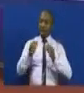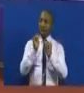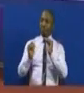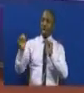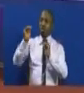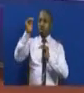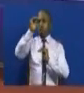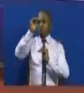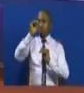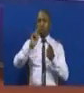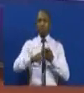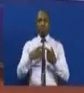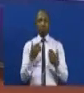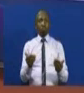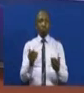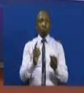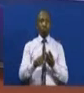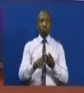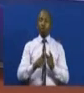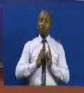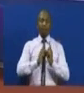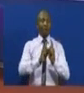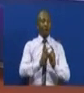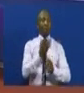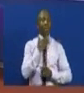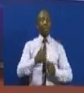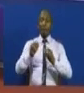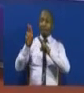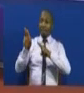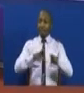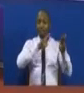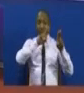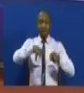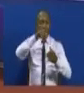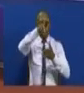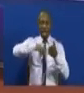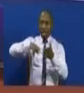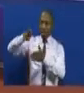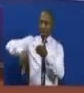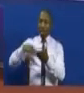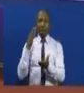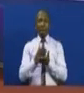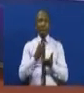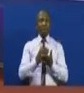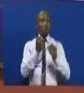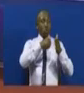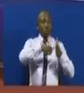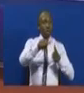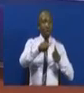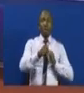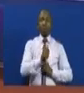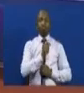vimetakiwa kufuata matakwa ya mikataba walioingia na wachezaji wao, hasa kwenye masuala ya kwenye malipo ya